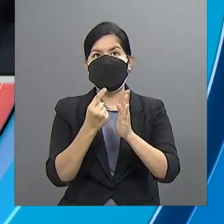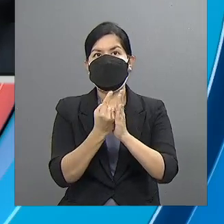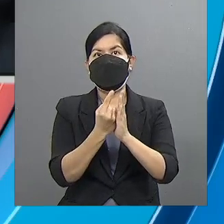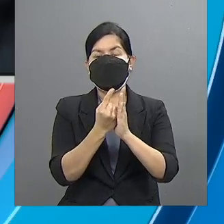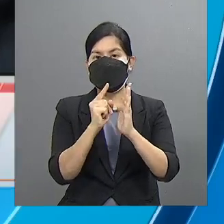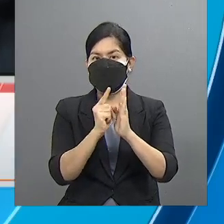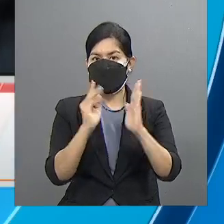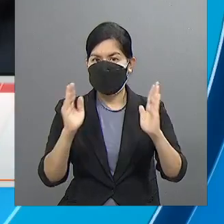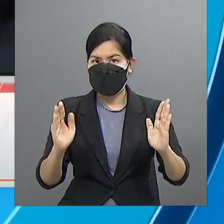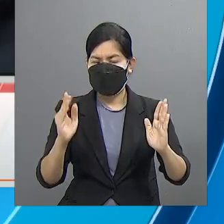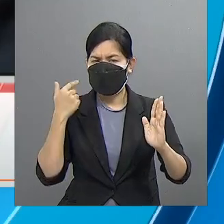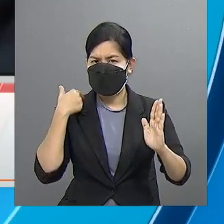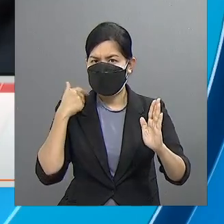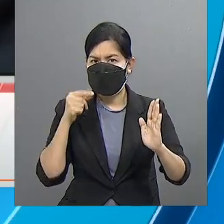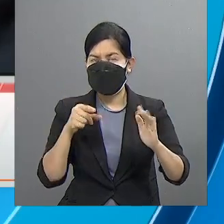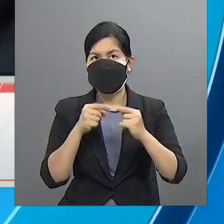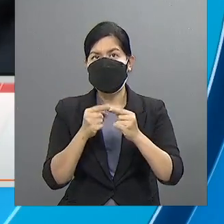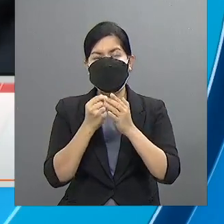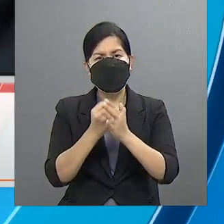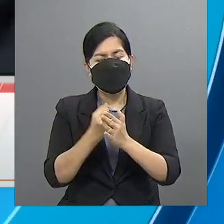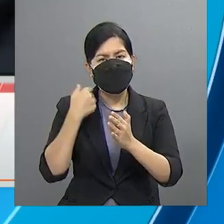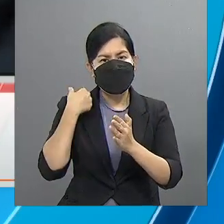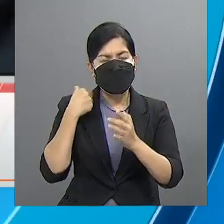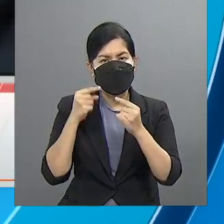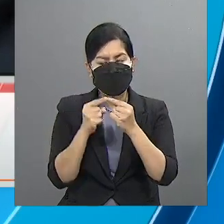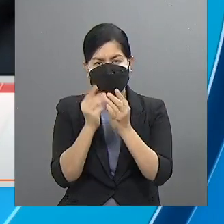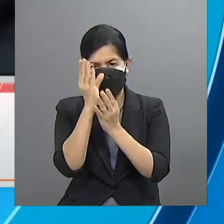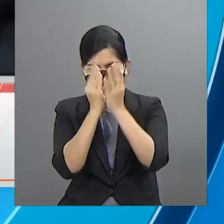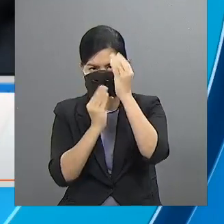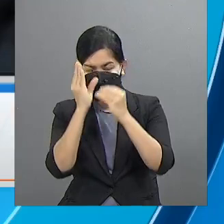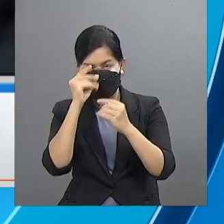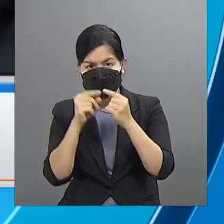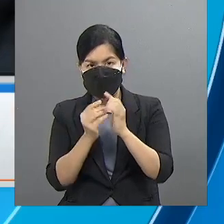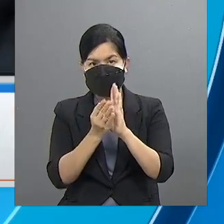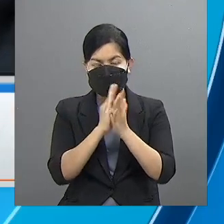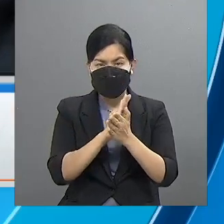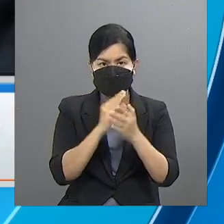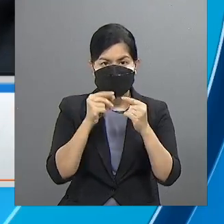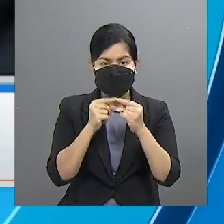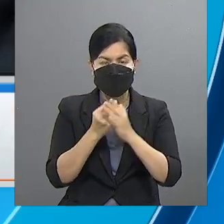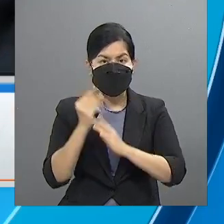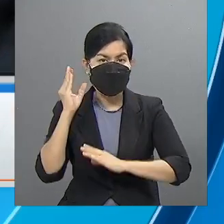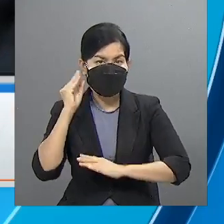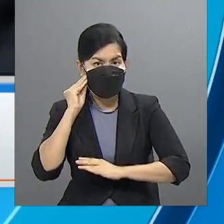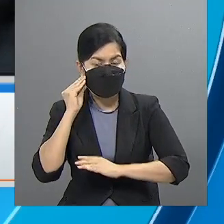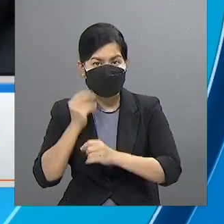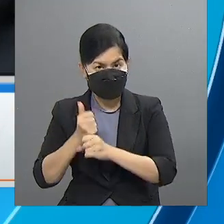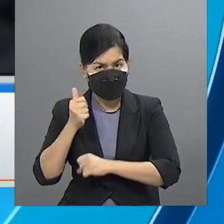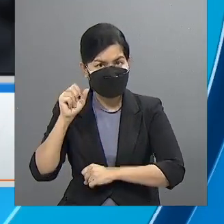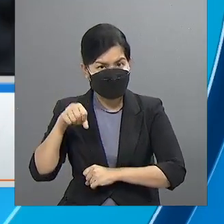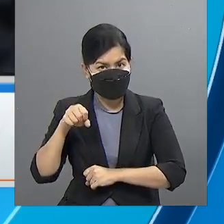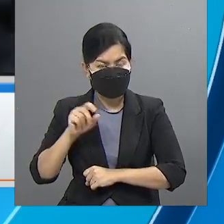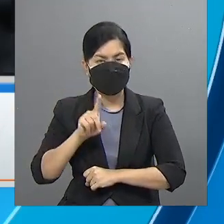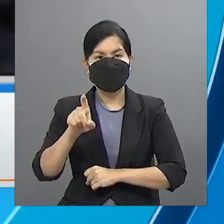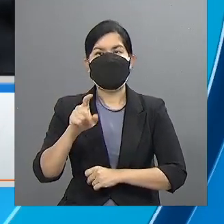ะสามารถส่งผลแล้วก็นำความรู้ตรงนี้ไปใช้ในเรื่องของการเป็นนักฟังเชิงลึกได้จริงๆใช่ไหมคะ ถาม